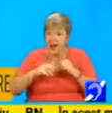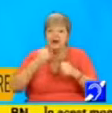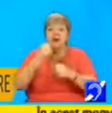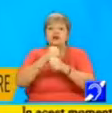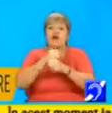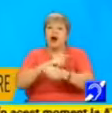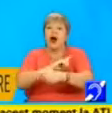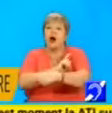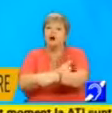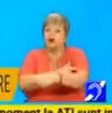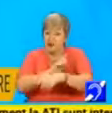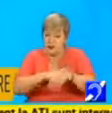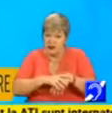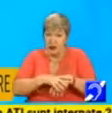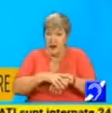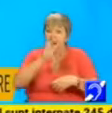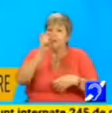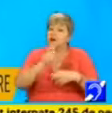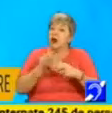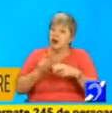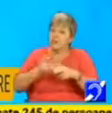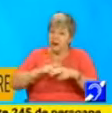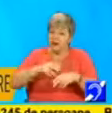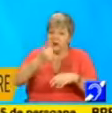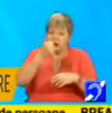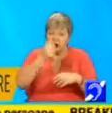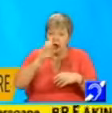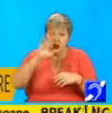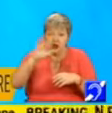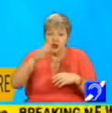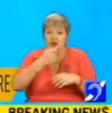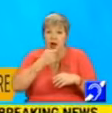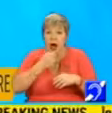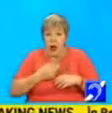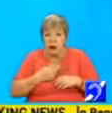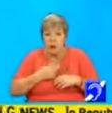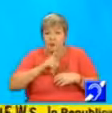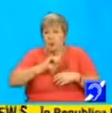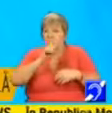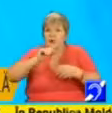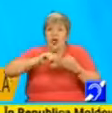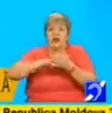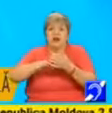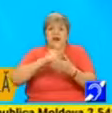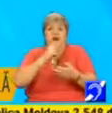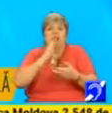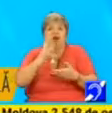Trebuie să știți că persoanele peste 65 de ani nu vor fi carantinate,